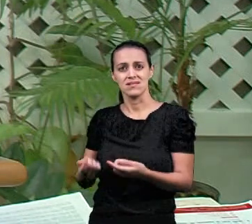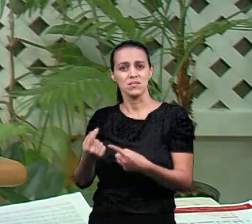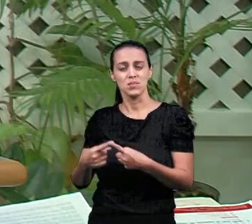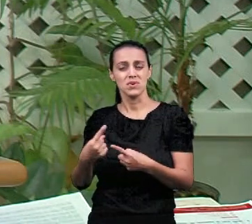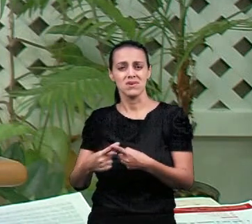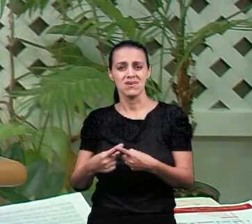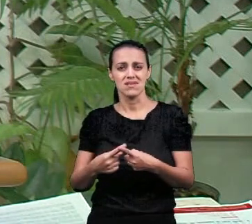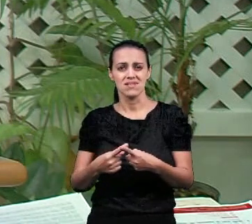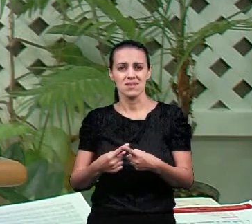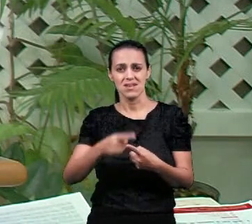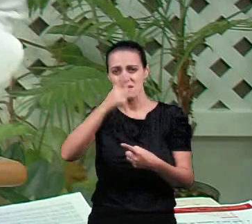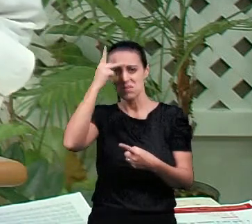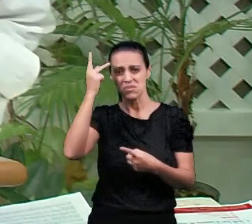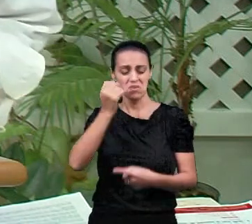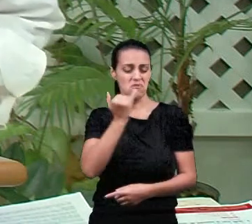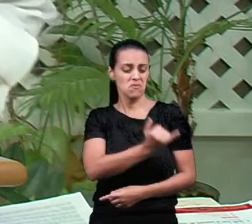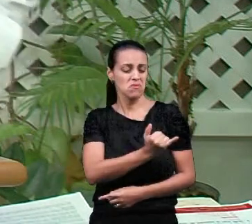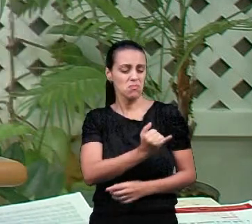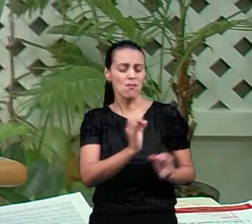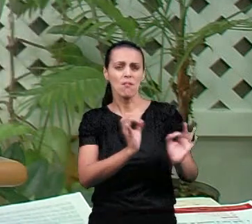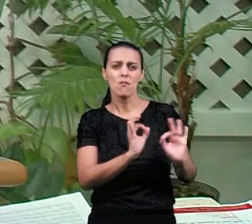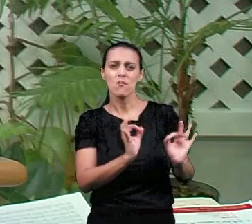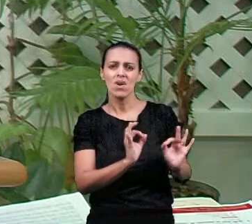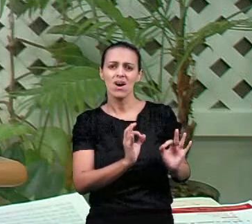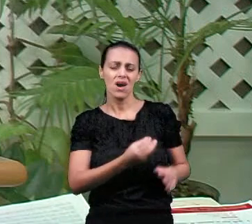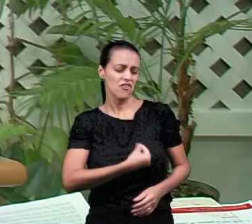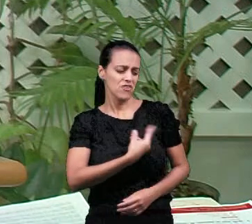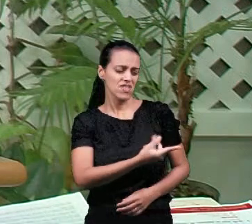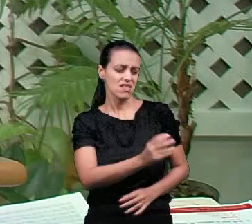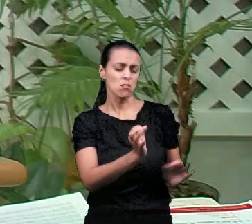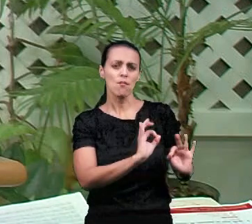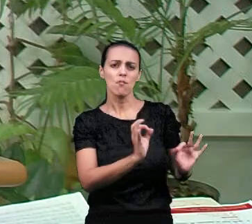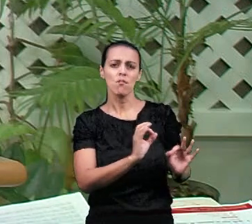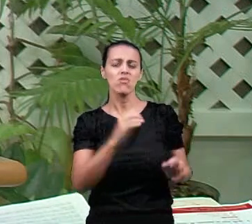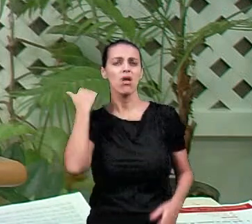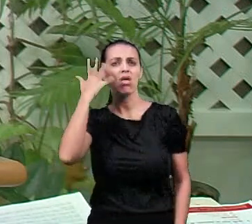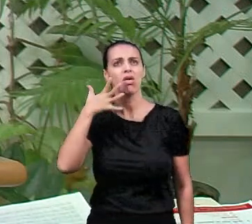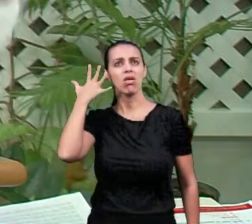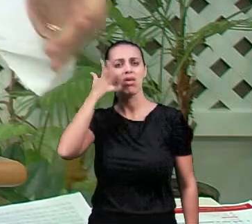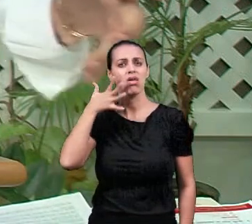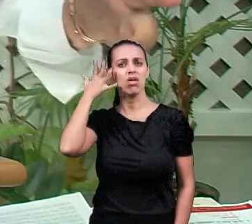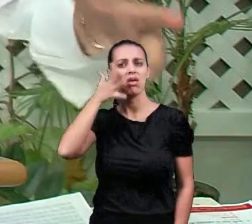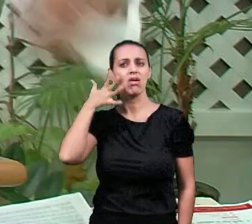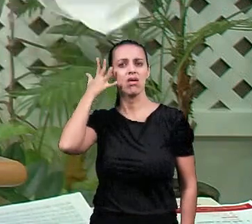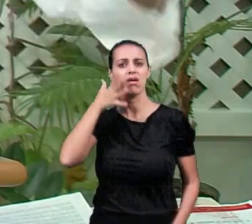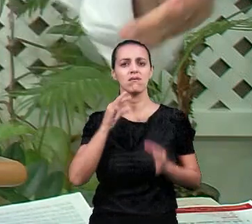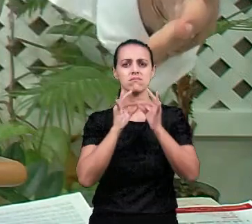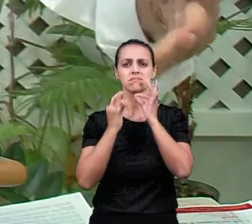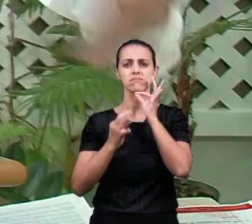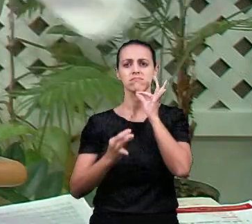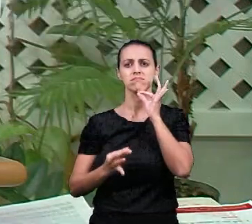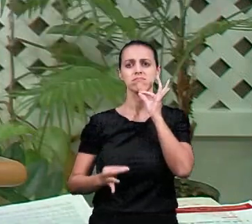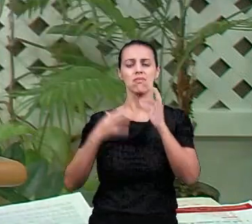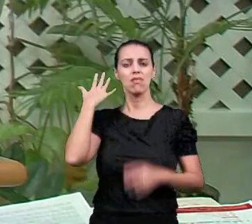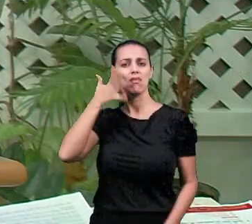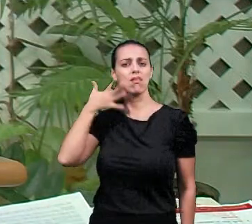Parce qu'on n'a pas une parole pour lui donner, on n'a pas une parole de vie éternelle, on a un discours, on a une